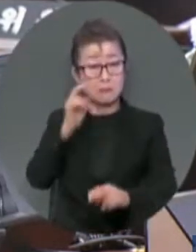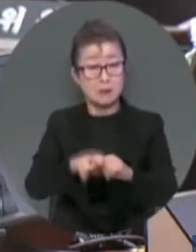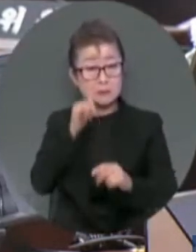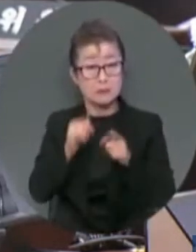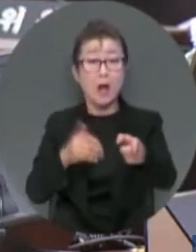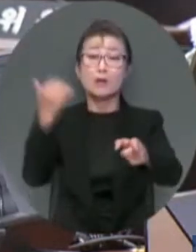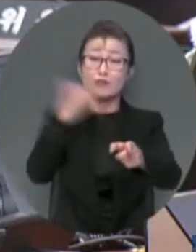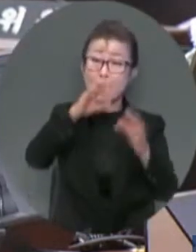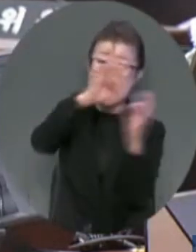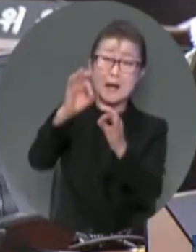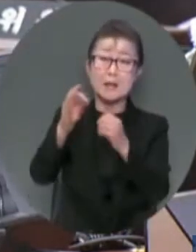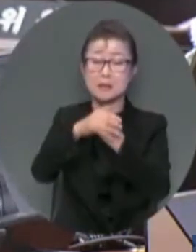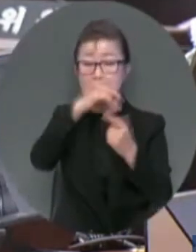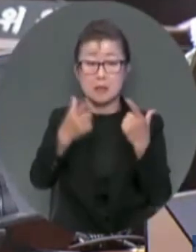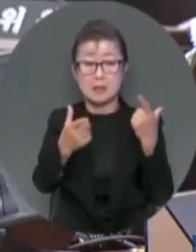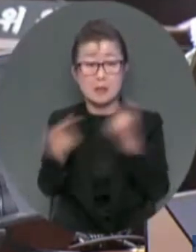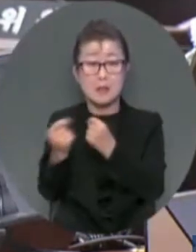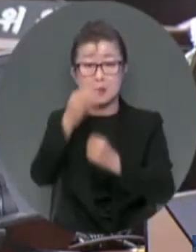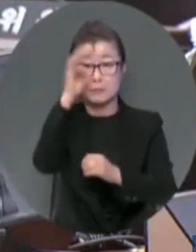누가 봐도